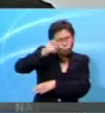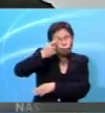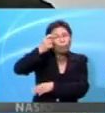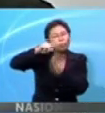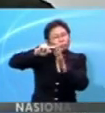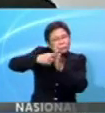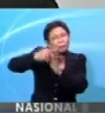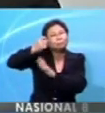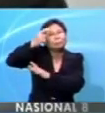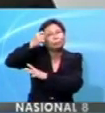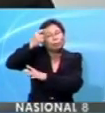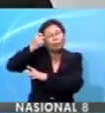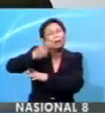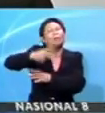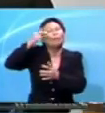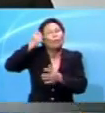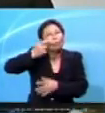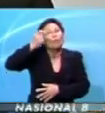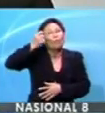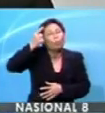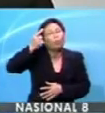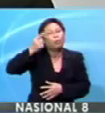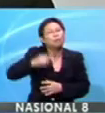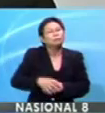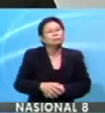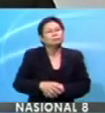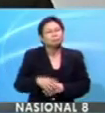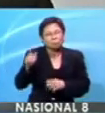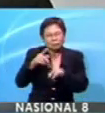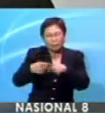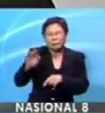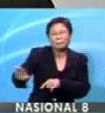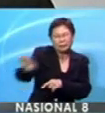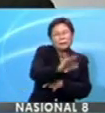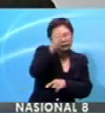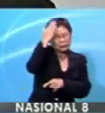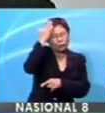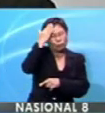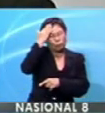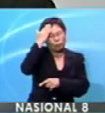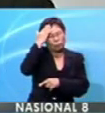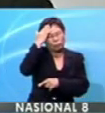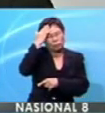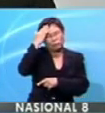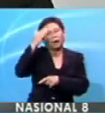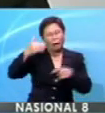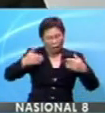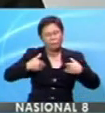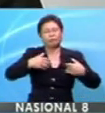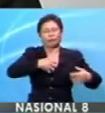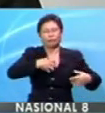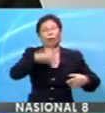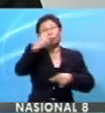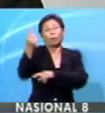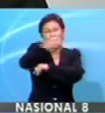memahami mula mengerti tetapi mereka masih tahu ruang-ruang untuk mereka buat aduan ini untuk hari